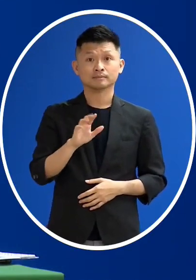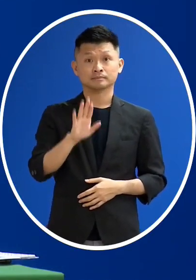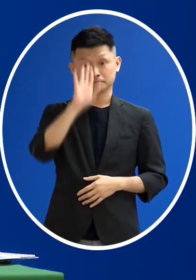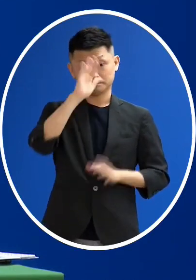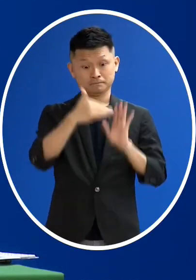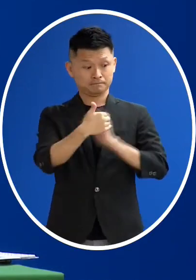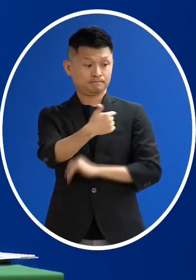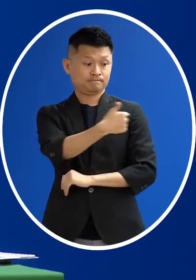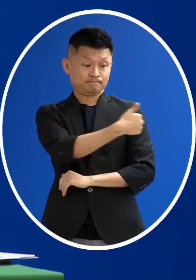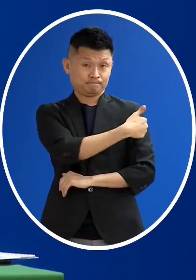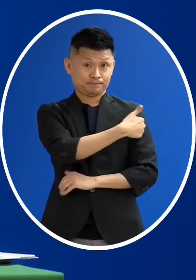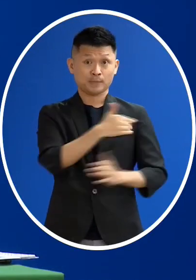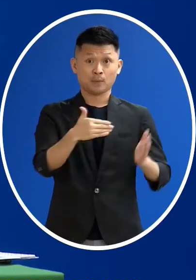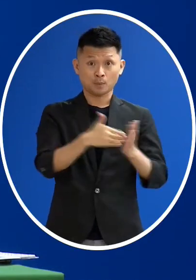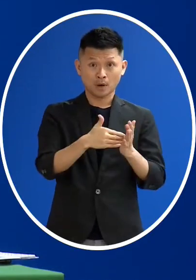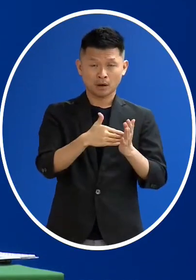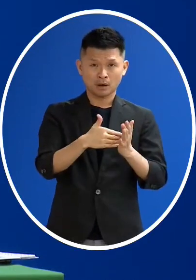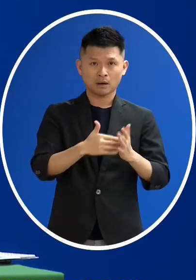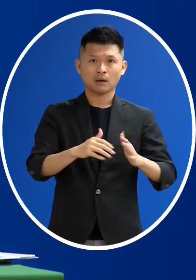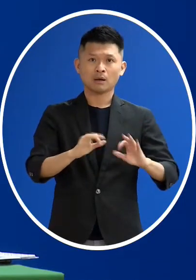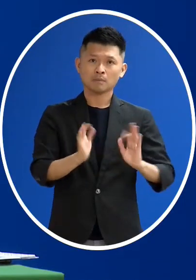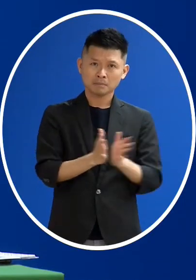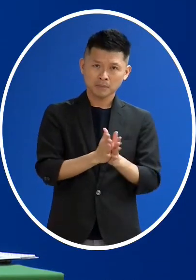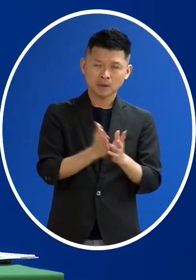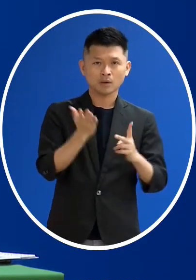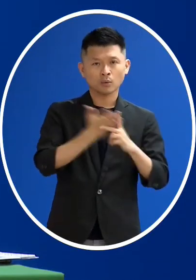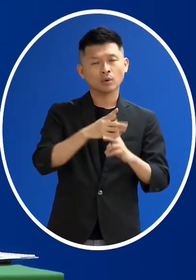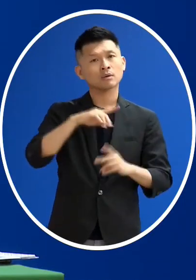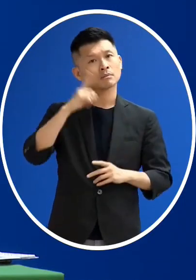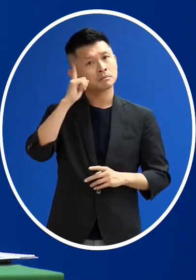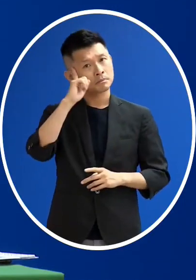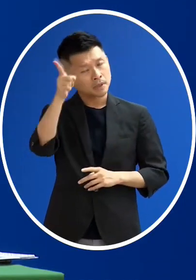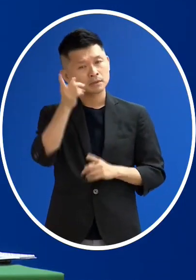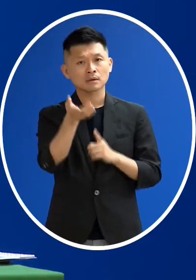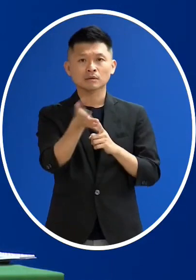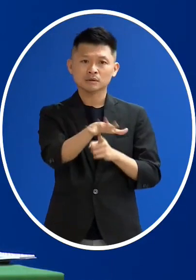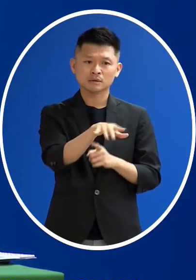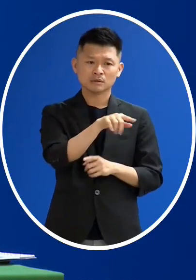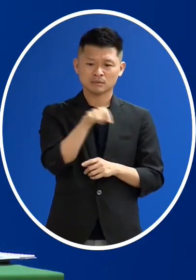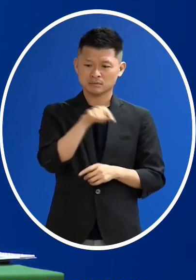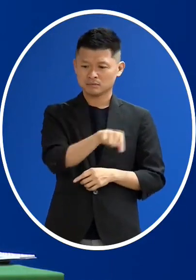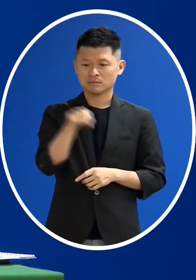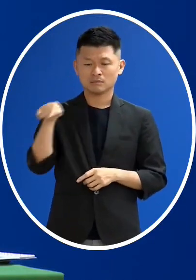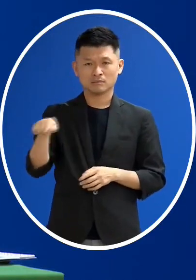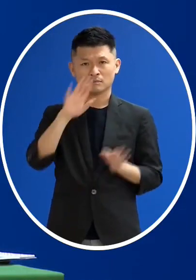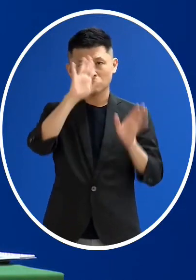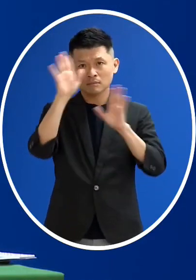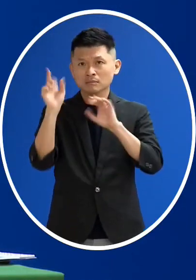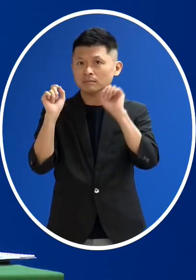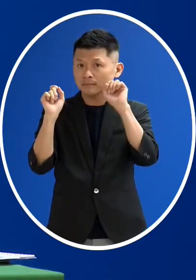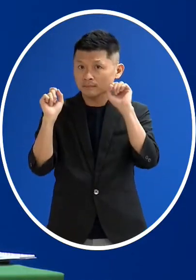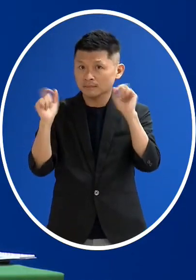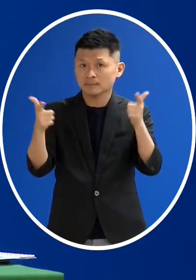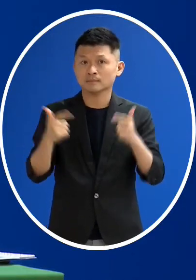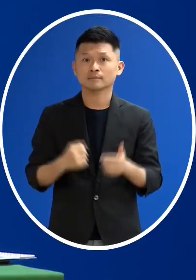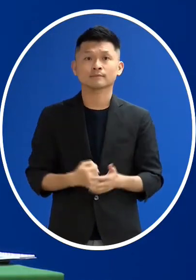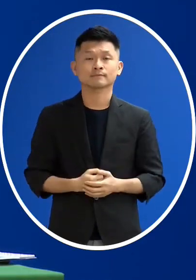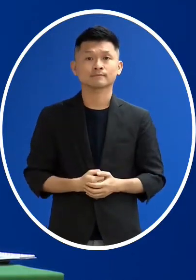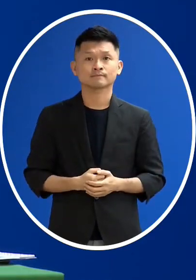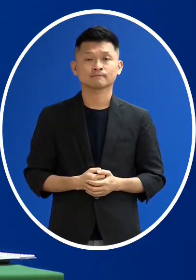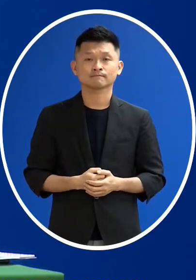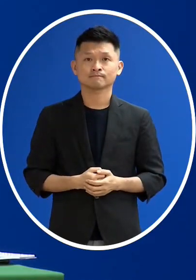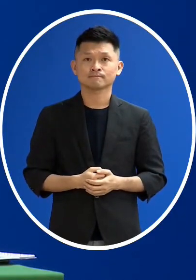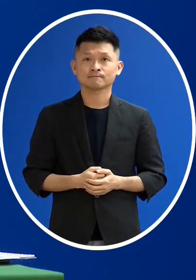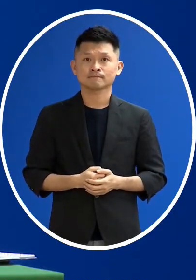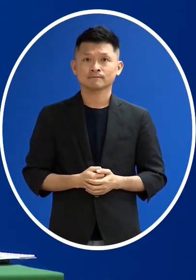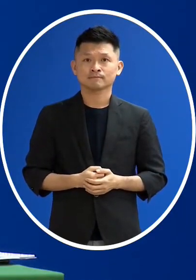后的当天或者是次日，这个死亡那个状况不太一样。那这边看起来是比较